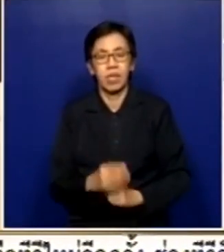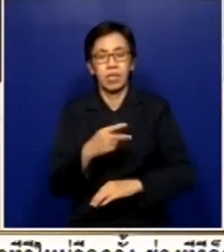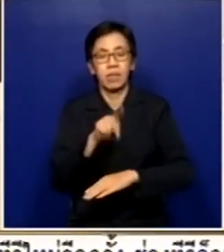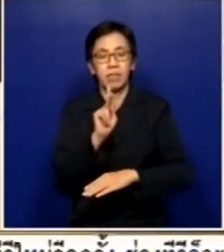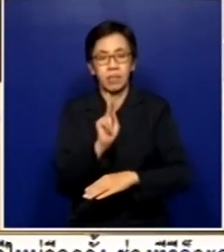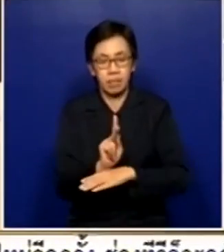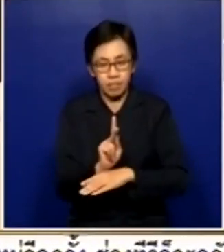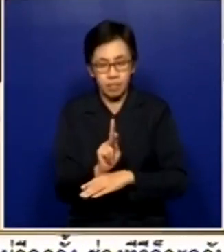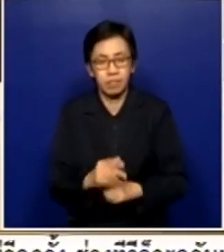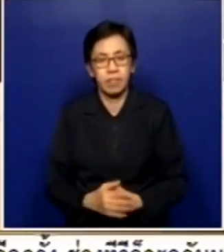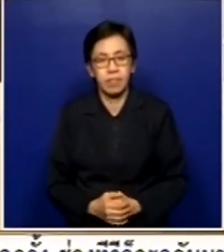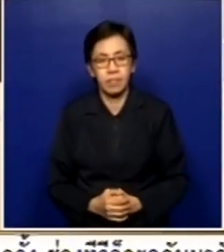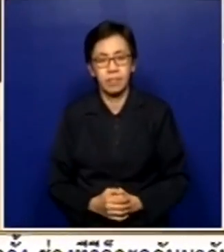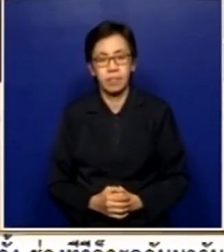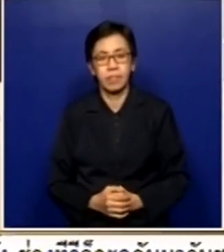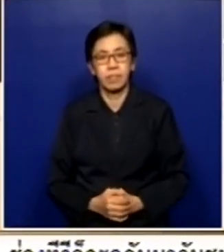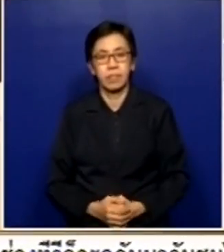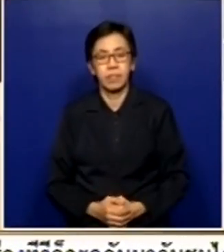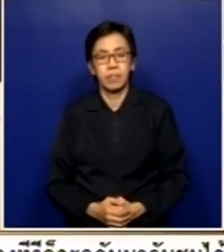ครับ